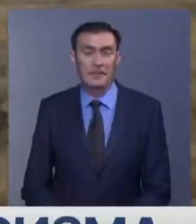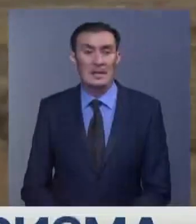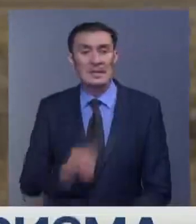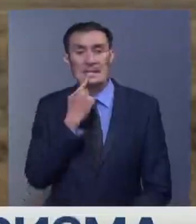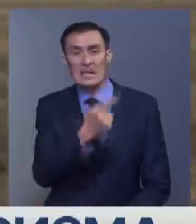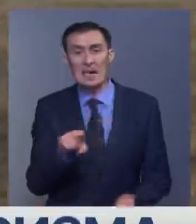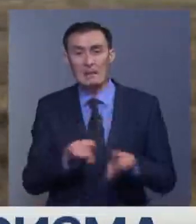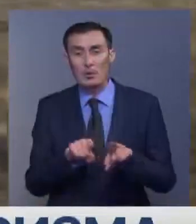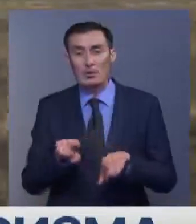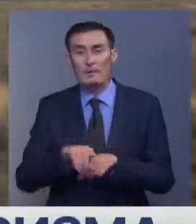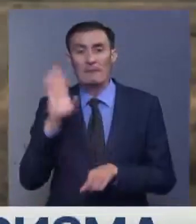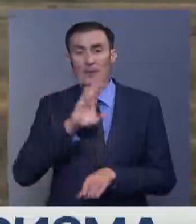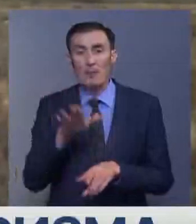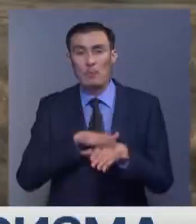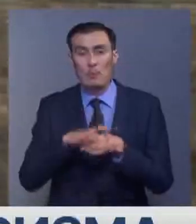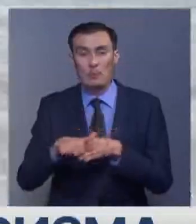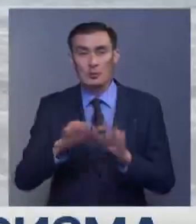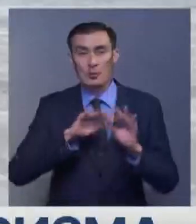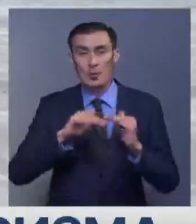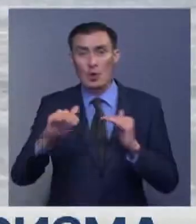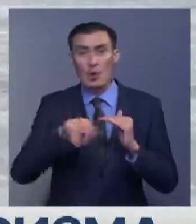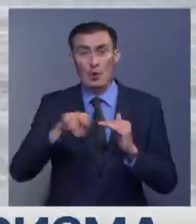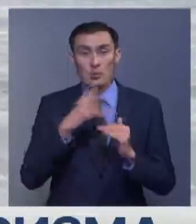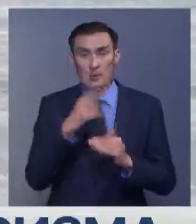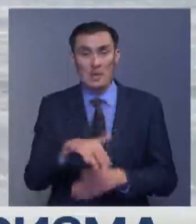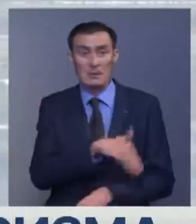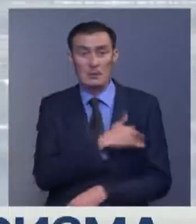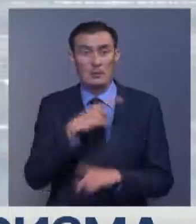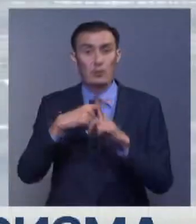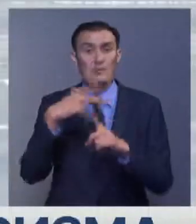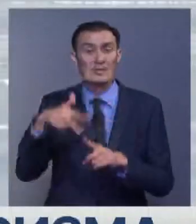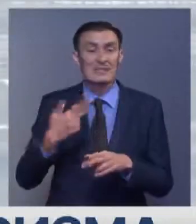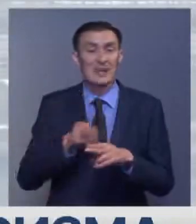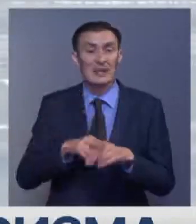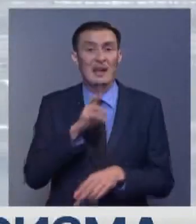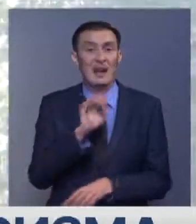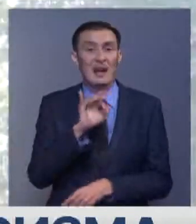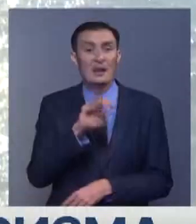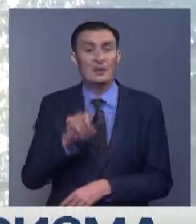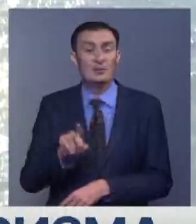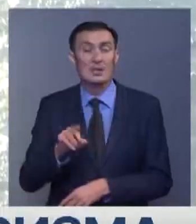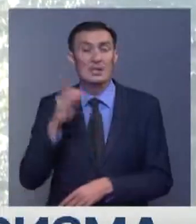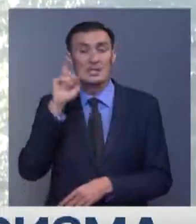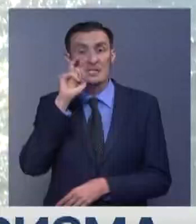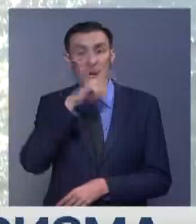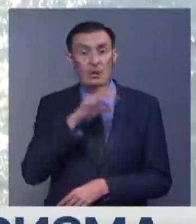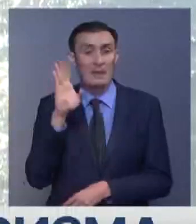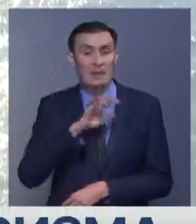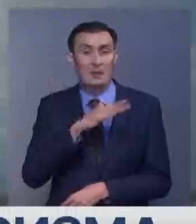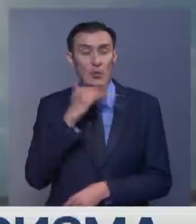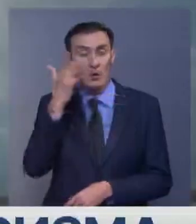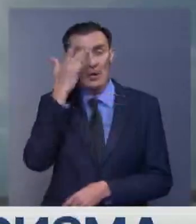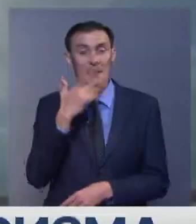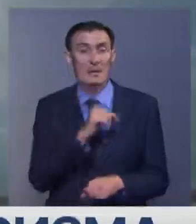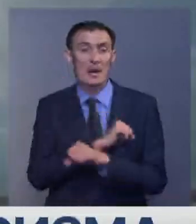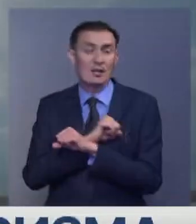Издалека похоже, как будто водоем полностью покрыт льдом, хотя на термометре плюс 30. Это Каратуз. Вода в озере соленая. Обычно летом здесь много отдыхающих,